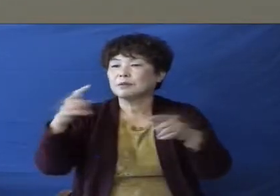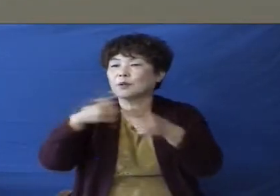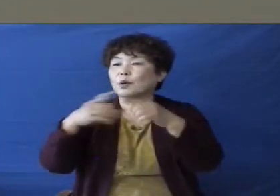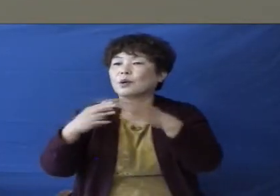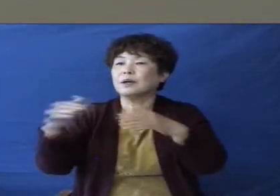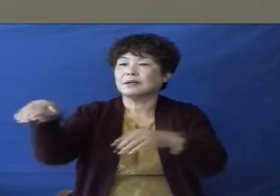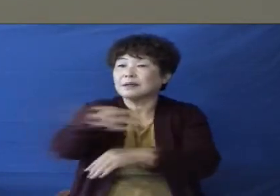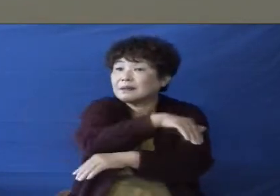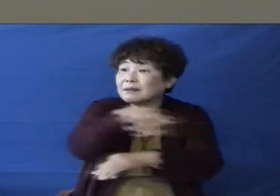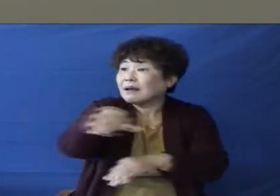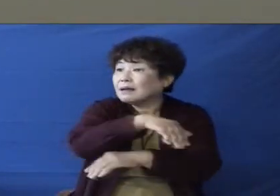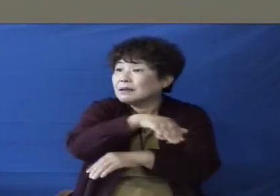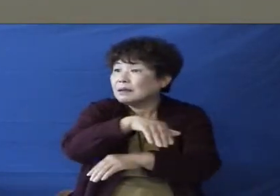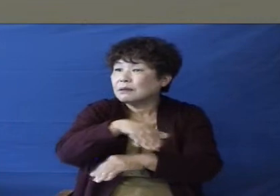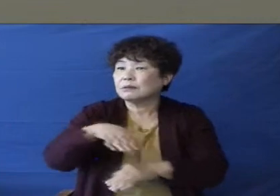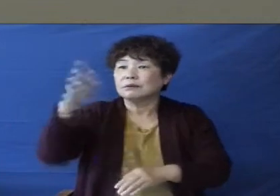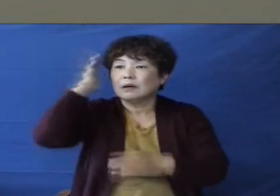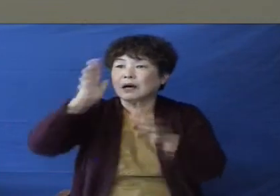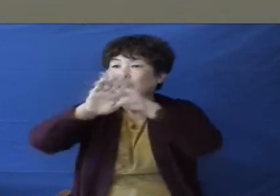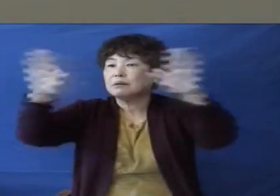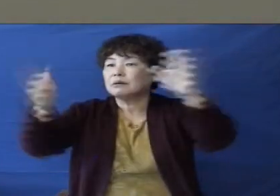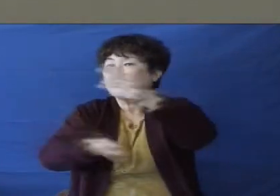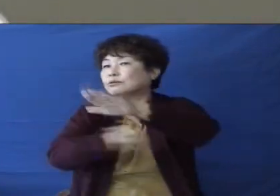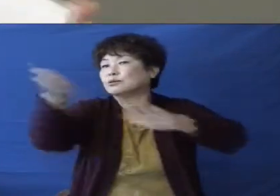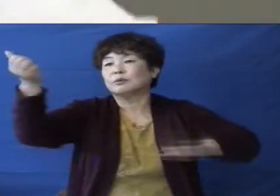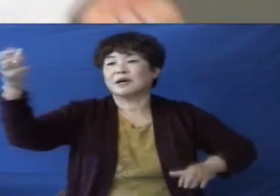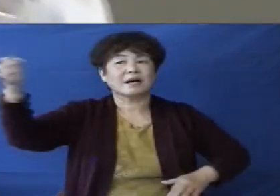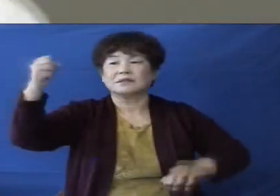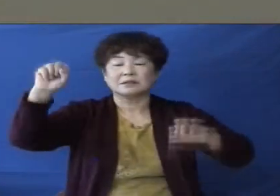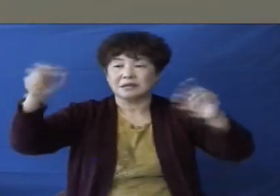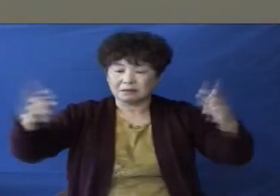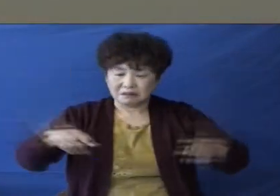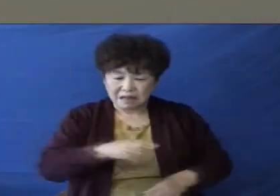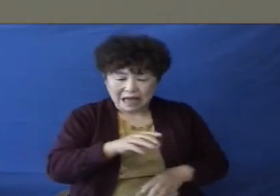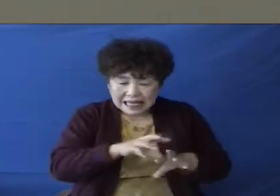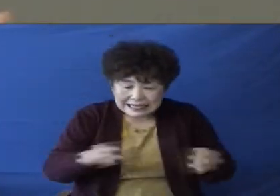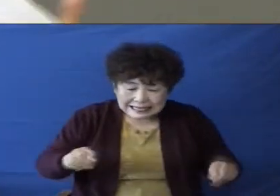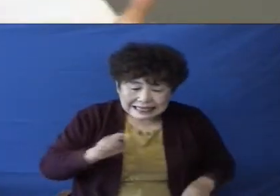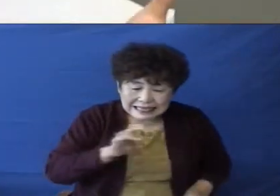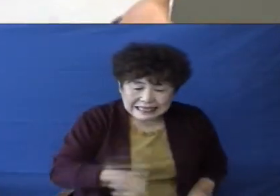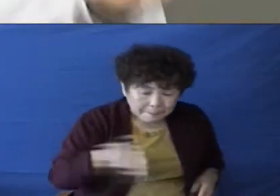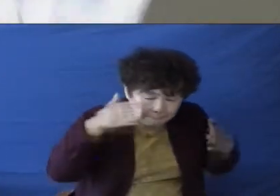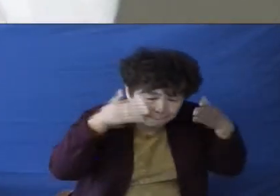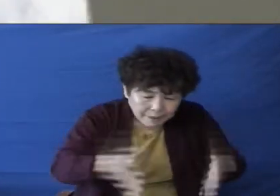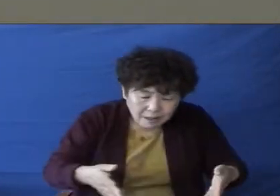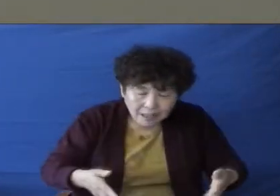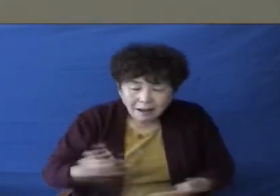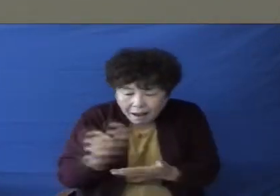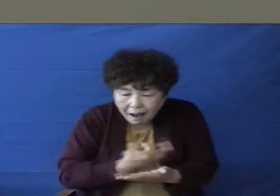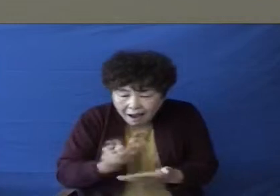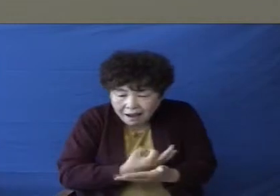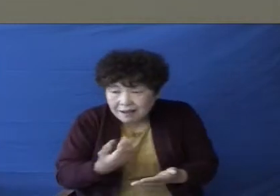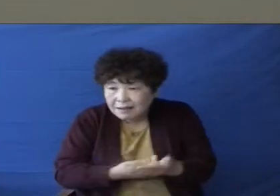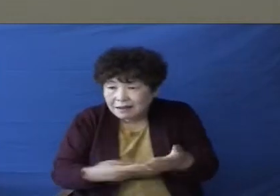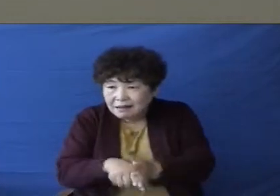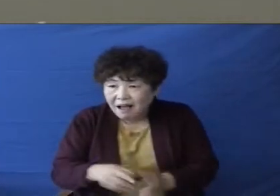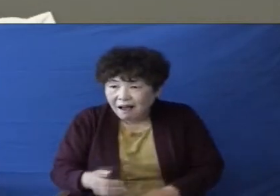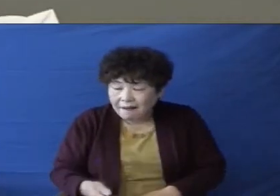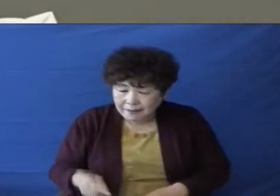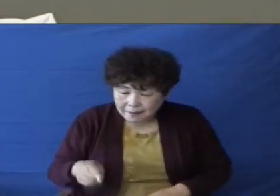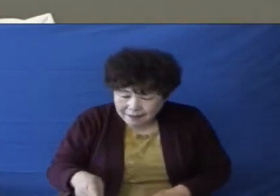많습니다 이 땅에서 뭘 먹을까 뭘 마실까 도 널 어떻게 볼까 아 성공을 어떻게 할까